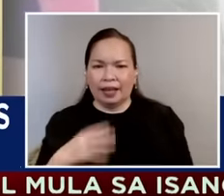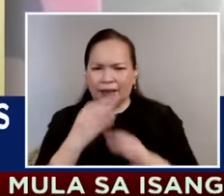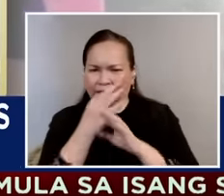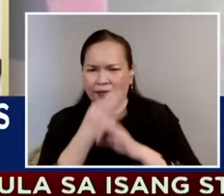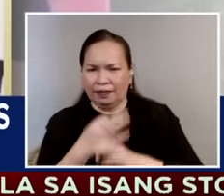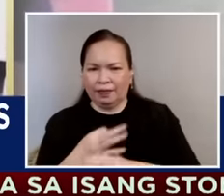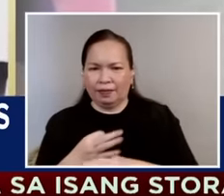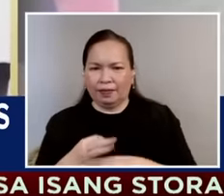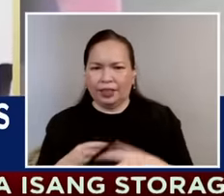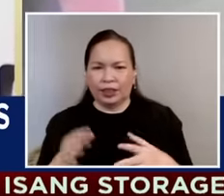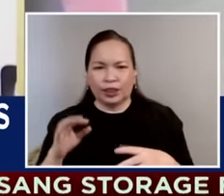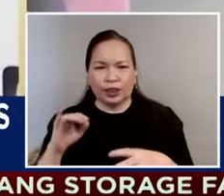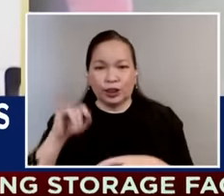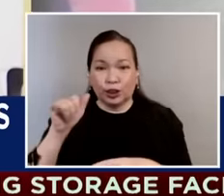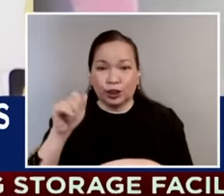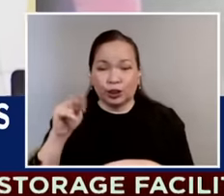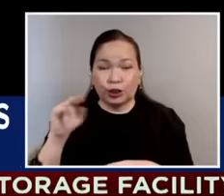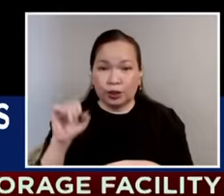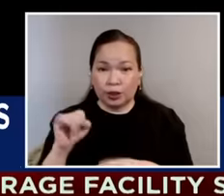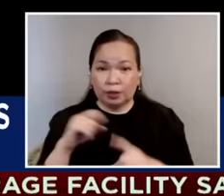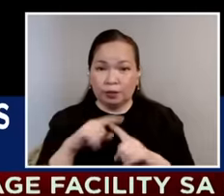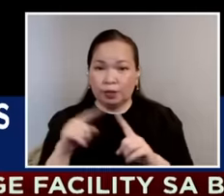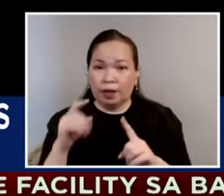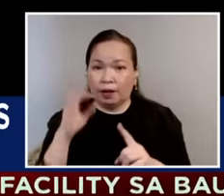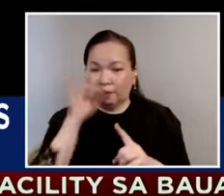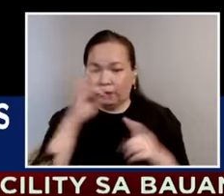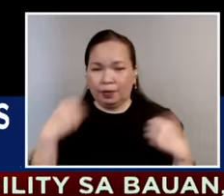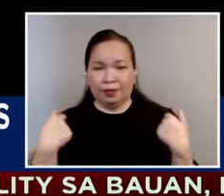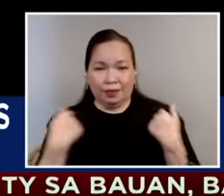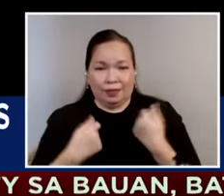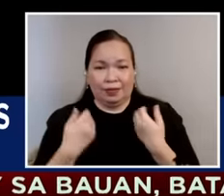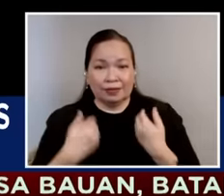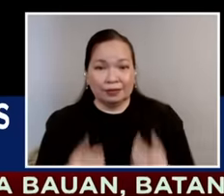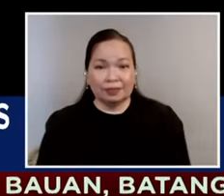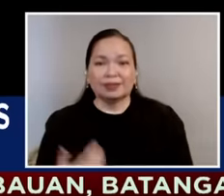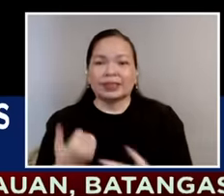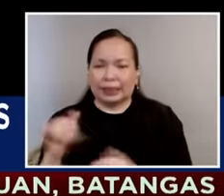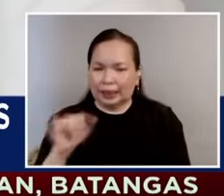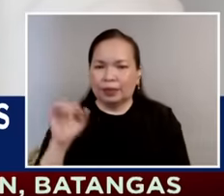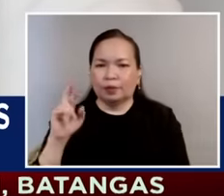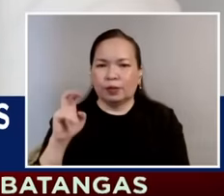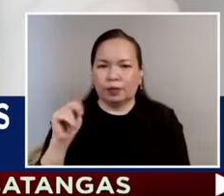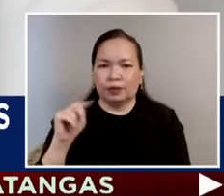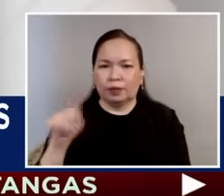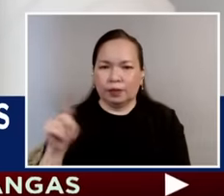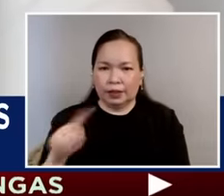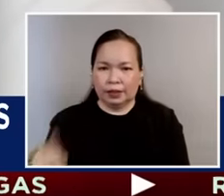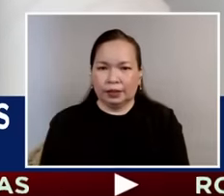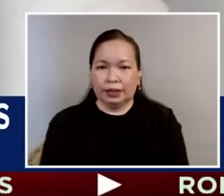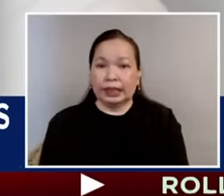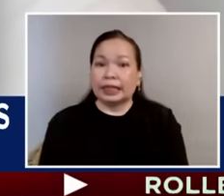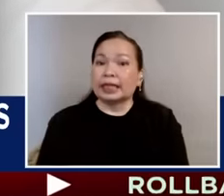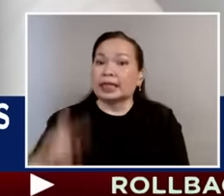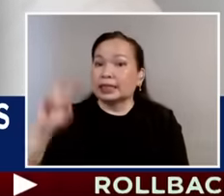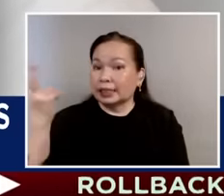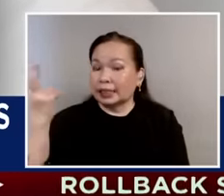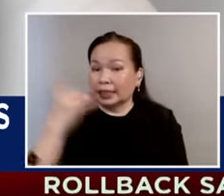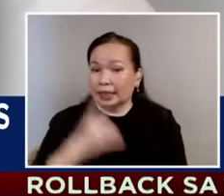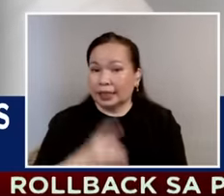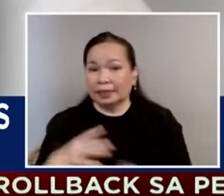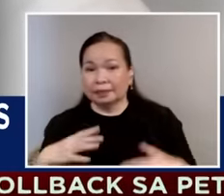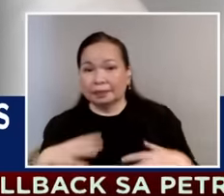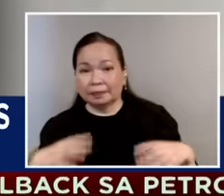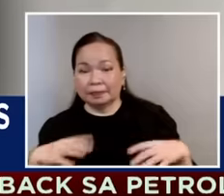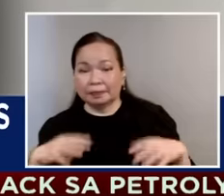skirt at modern Filipiniana vest gawa ni Renz Reyes. Ang day 2 casual look ni Michelle gawa ng designer na